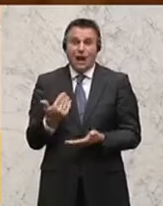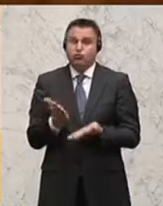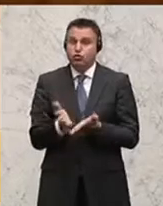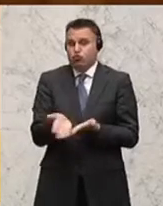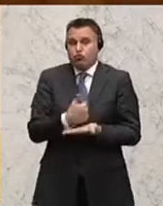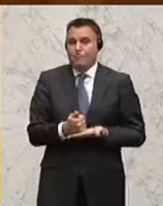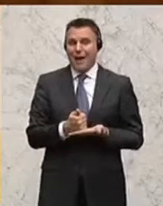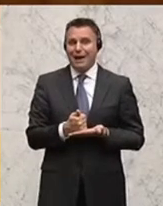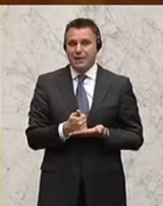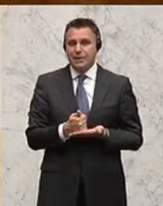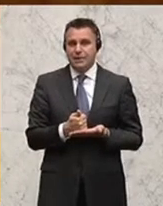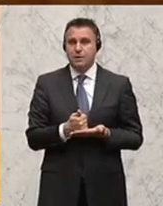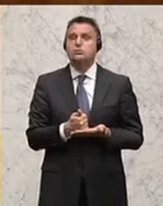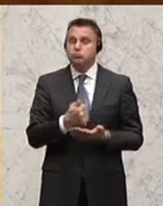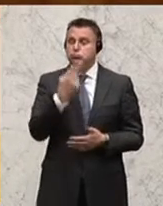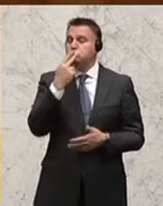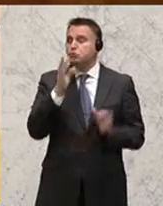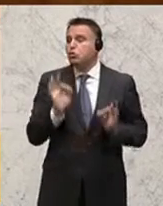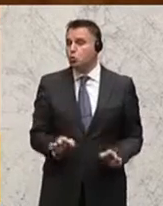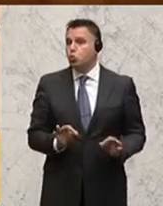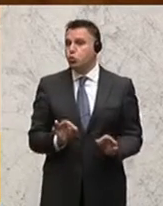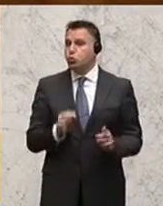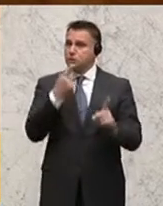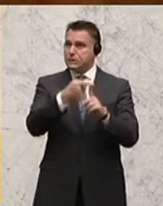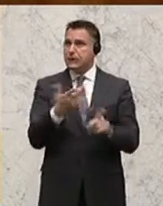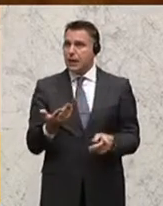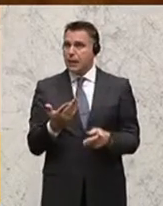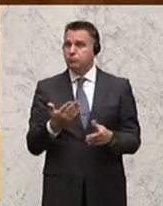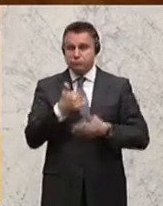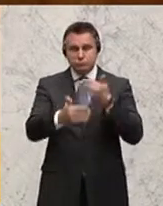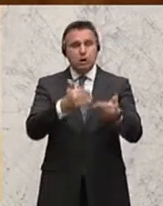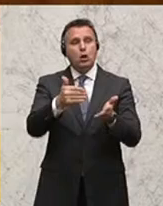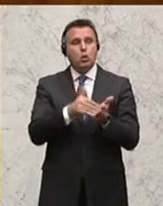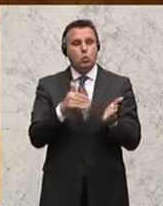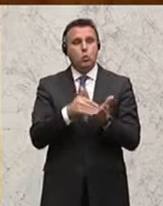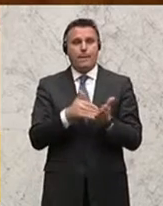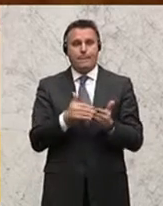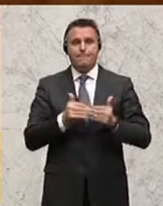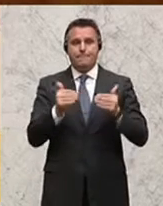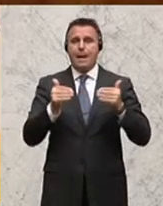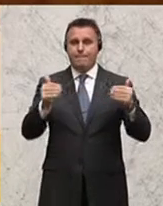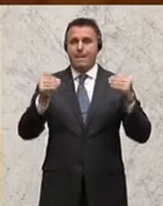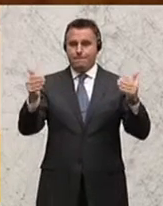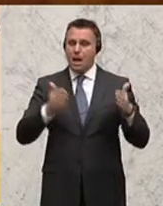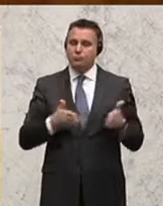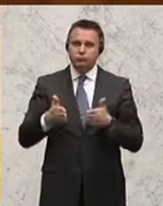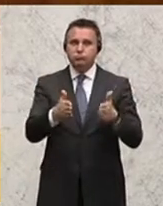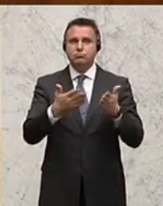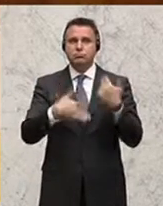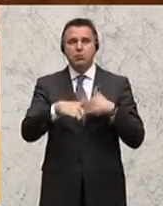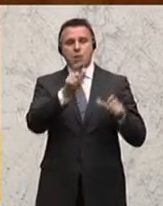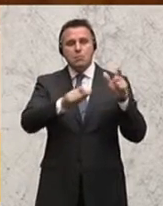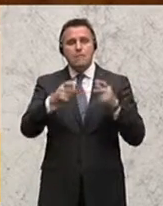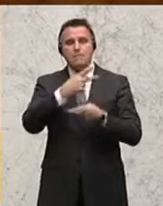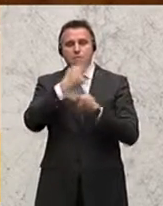Ich glaube, das ist ein schöner Anreiz dafür, dass wir noch viel mehr in die Richtung gehen müssen der Aufklärung